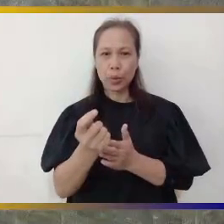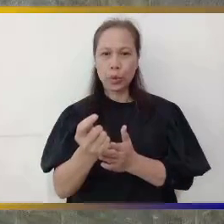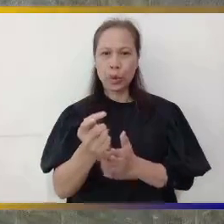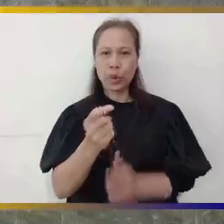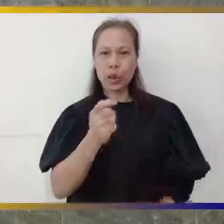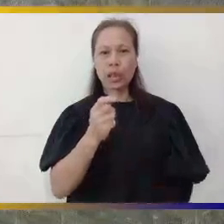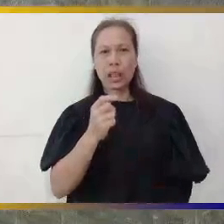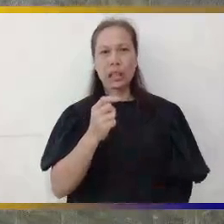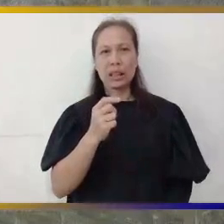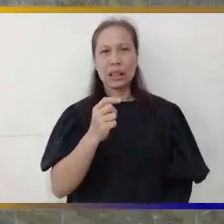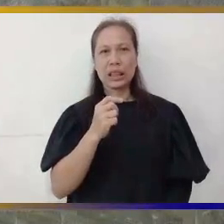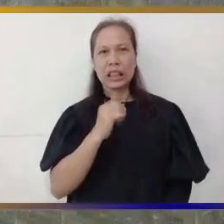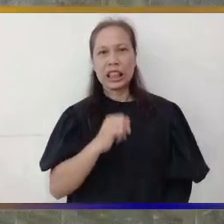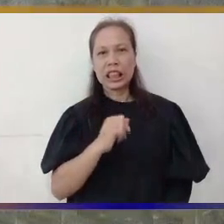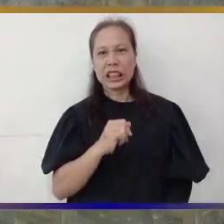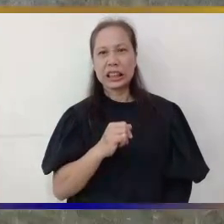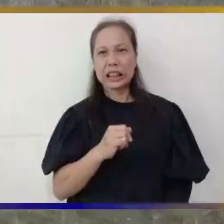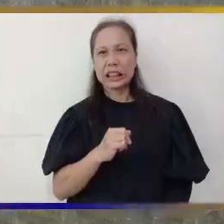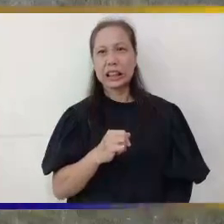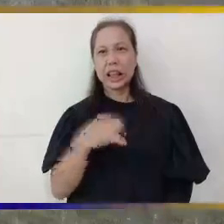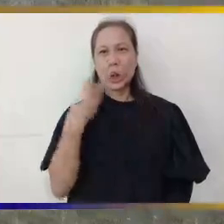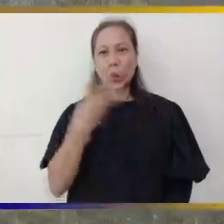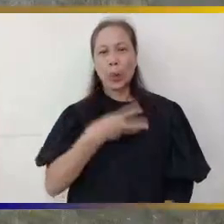giving God the last